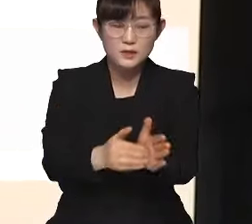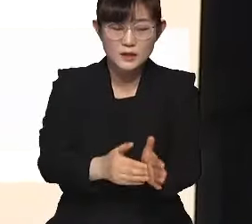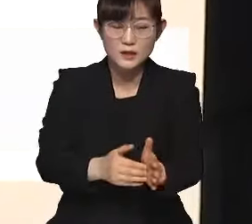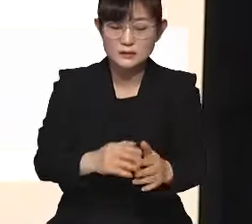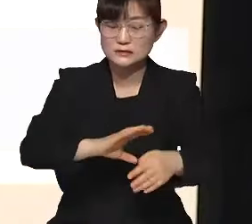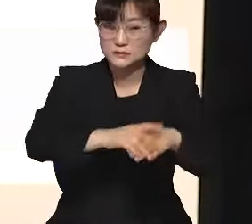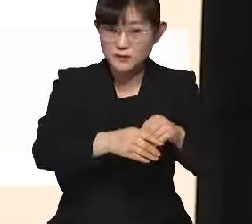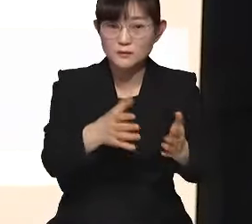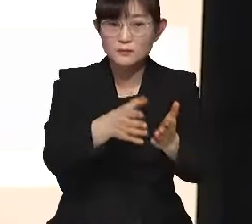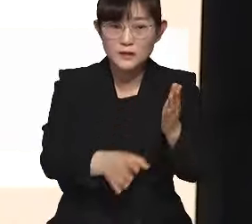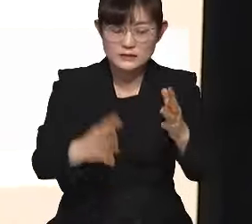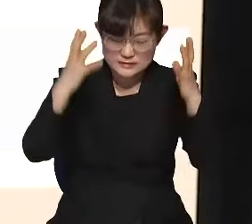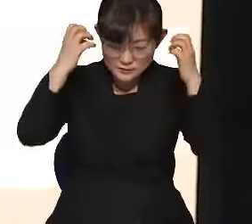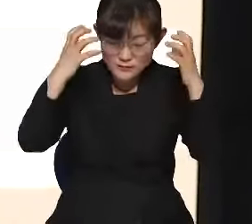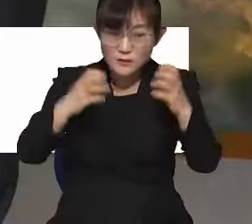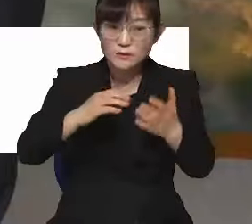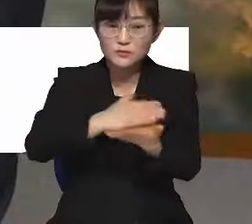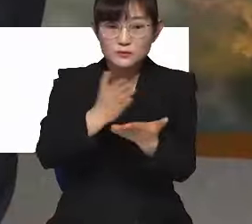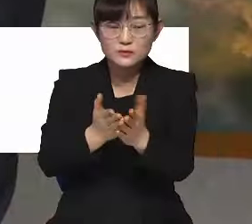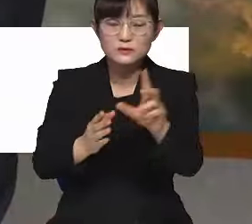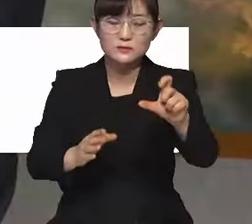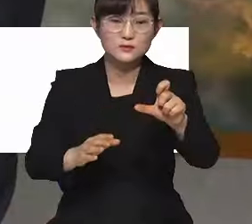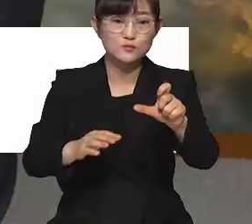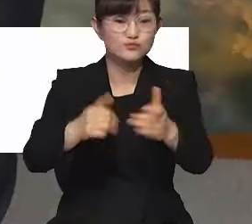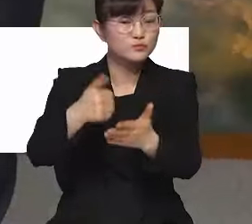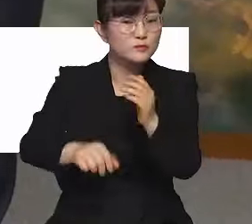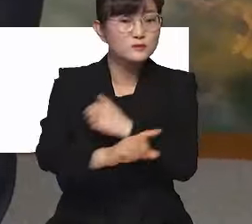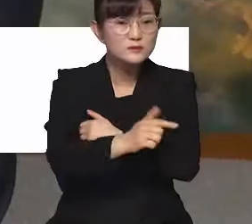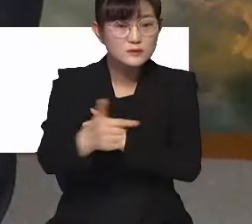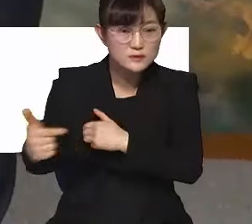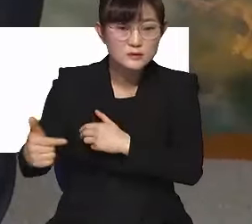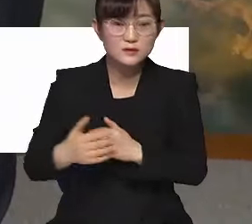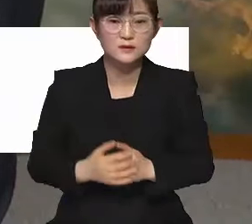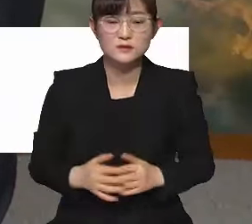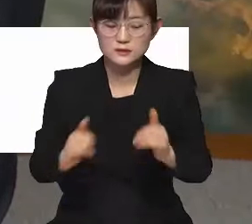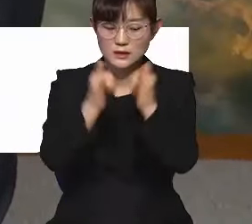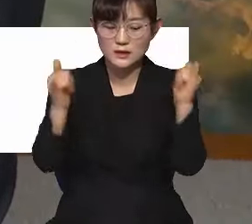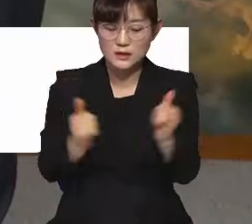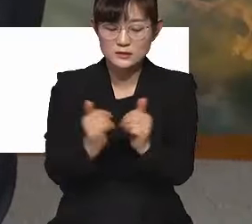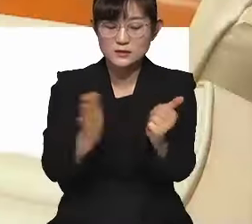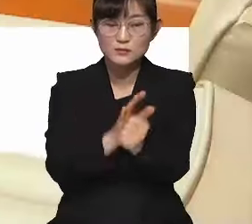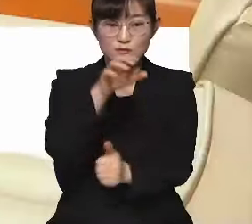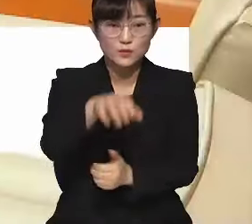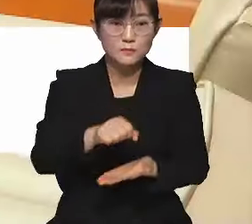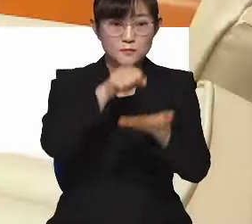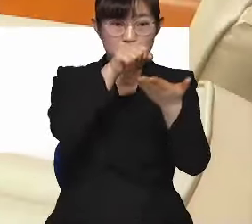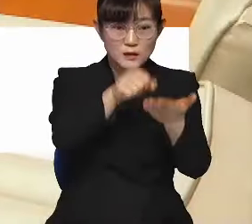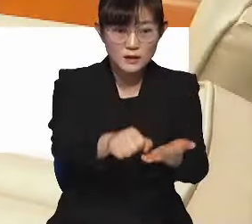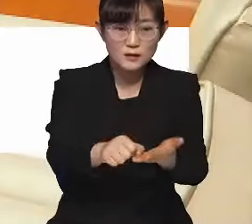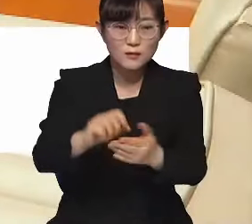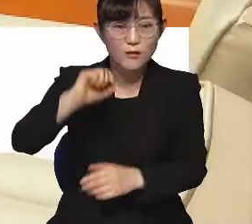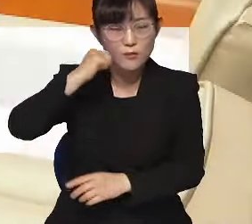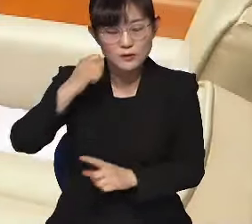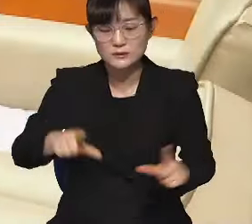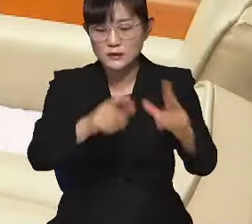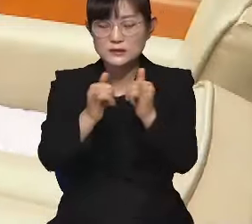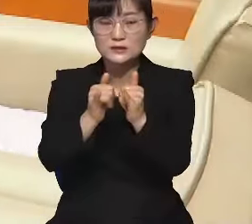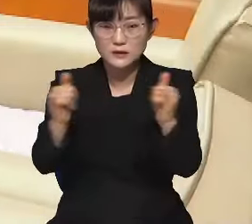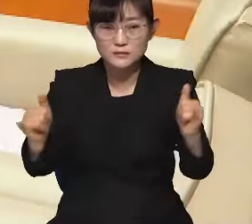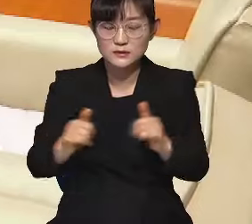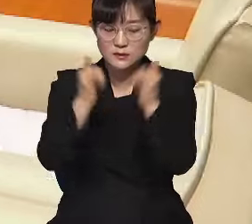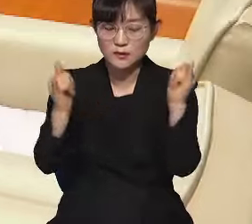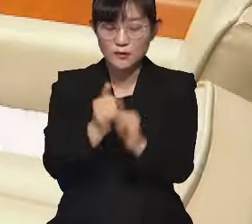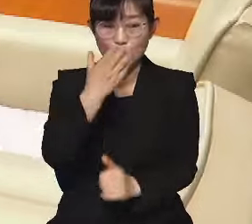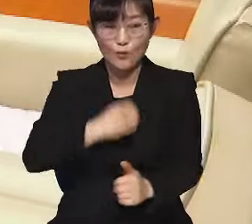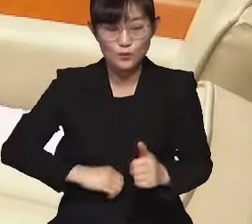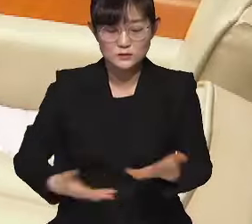주방세제와 샴푸 등 기탁받은 15종의 생활용품은 전남사회서비스원을 통해 전남 도내 취약계층과 사회복지시설